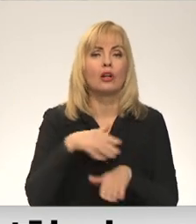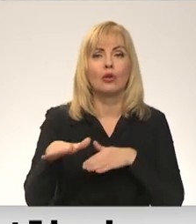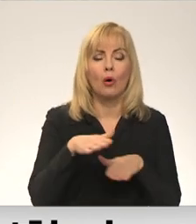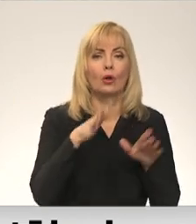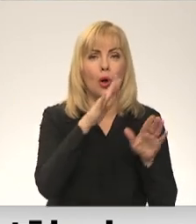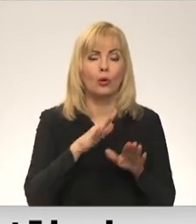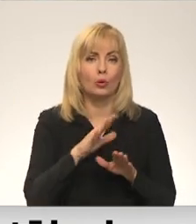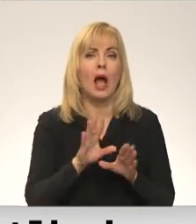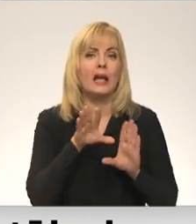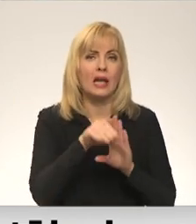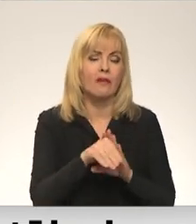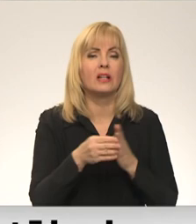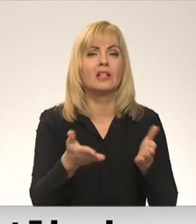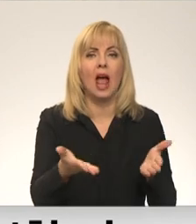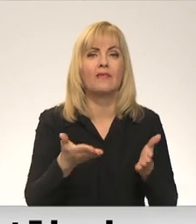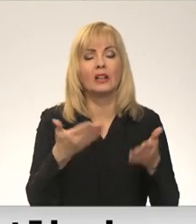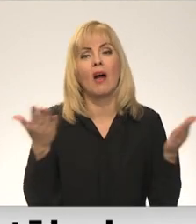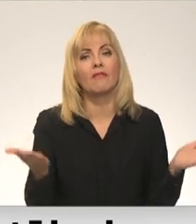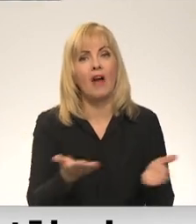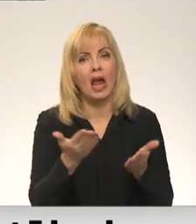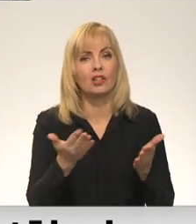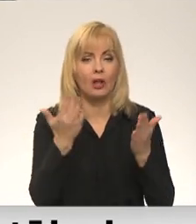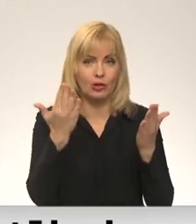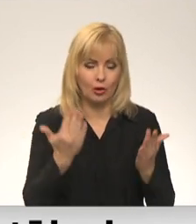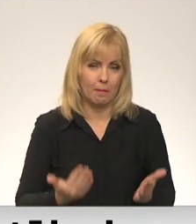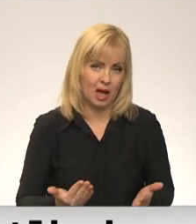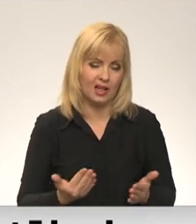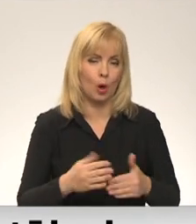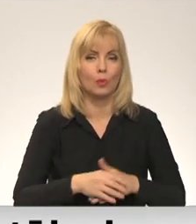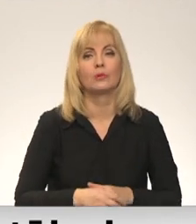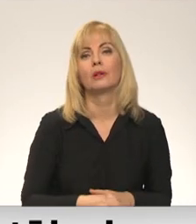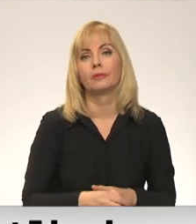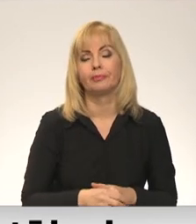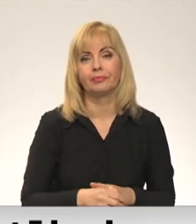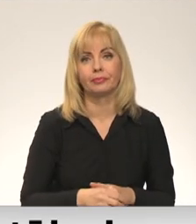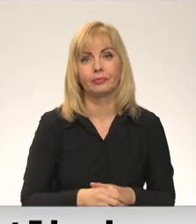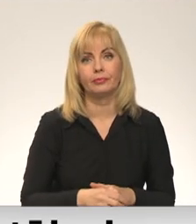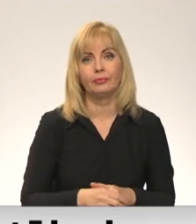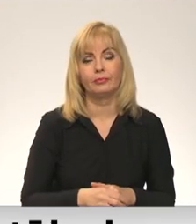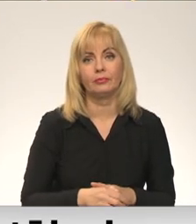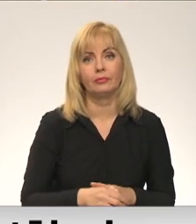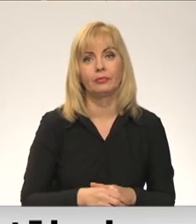ieviest efektīvākus veicināšanas pasākumus. Santa Adamsone, Reinis Žagariņš, Vidzemes televīzija.